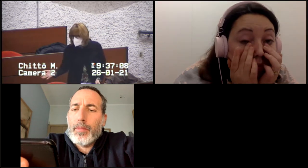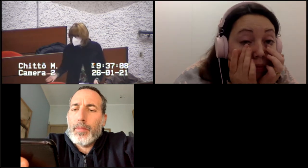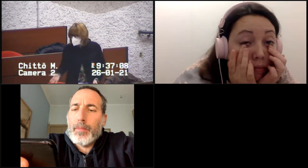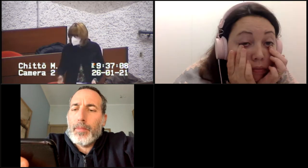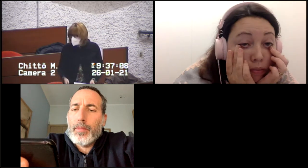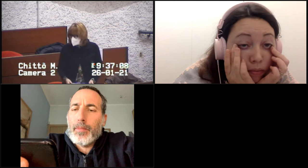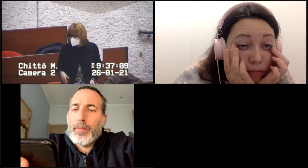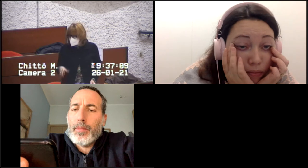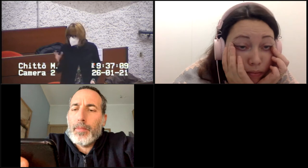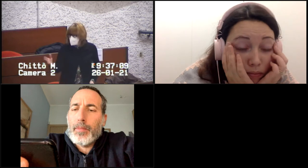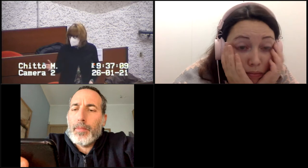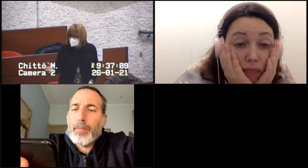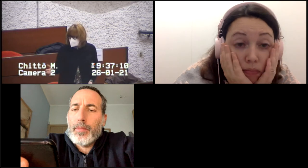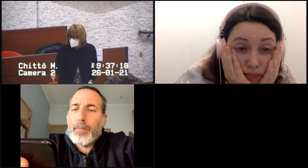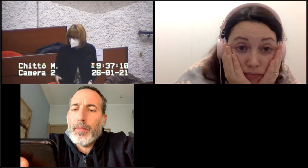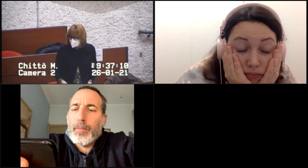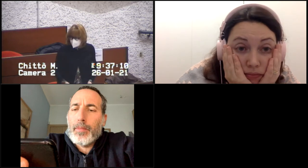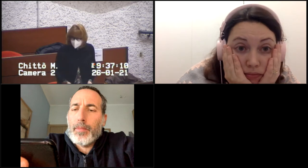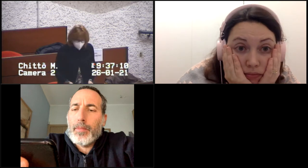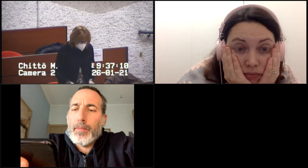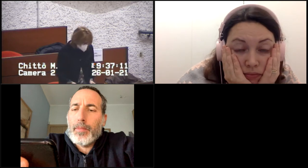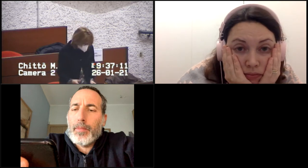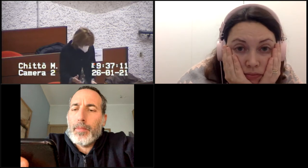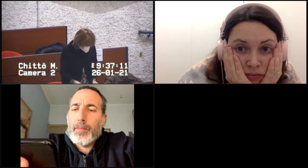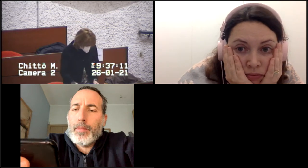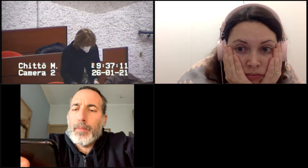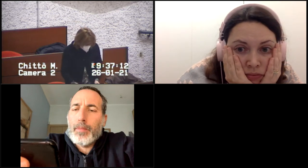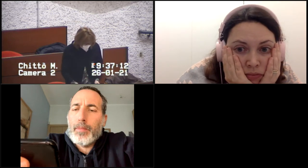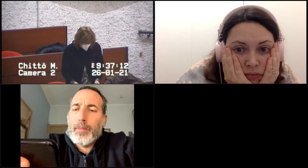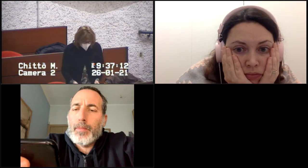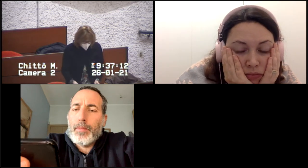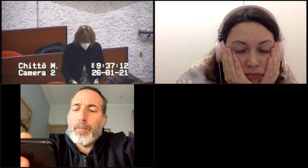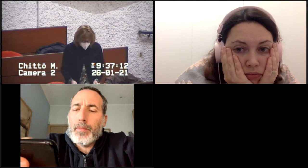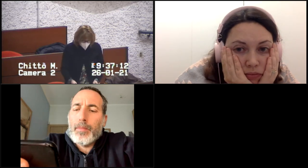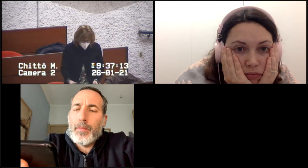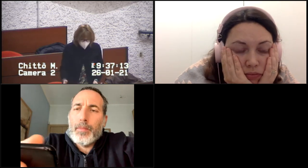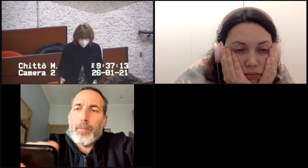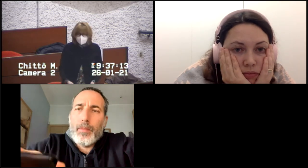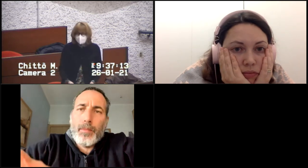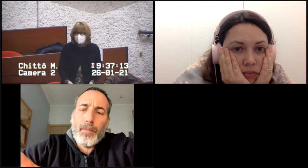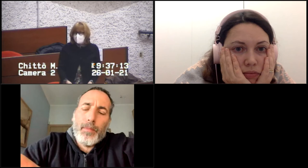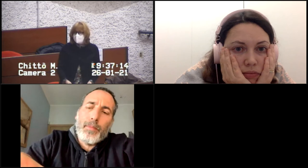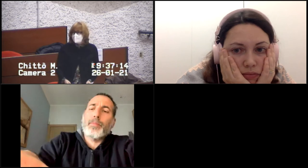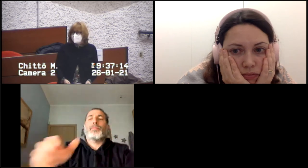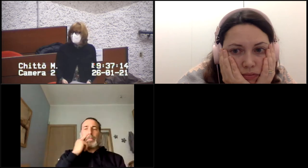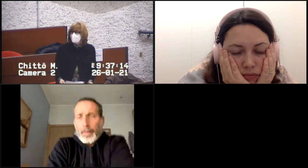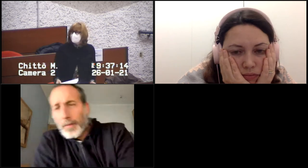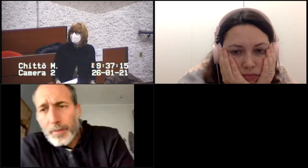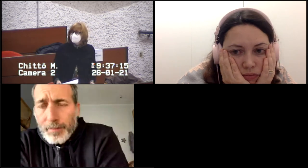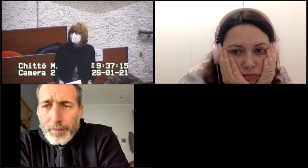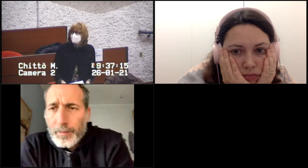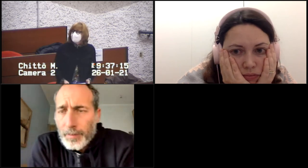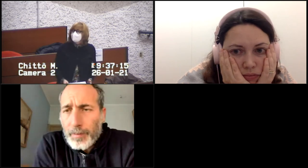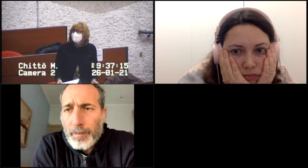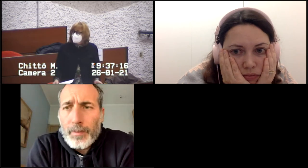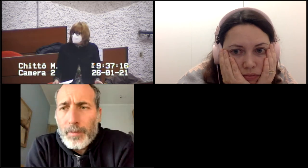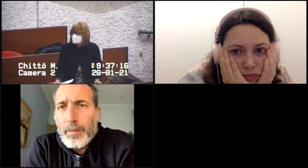applicare una percentuale di sconto, chiamiamolo così, forse in modo improprio, sono temi da un punto di